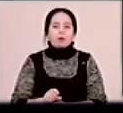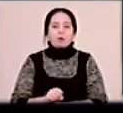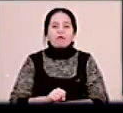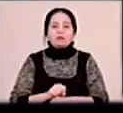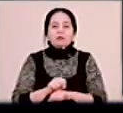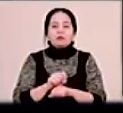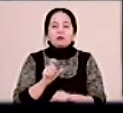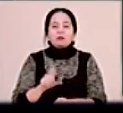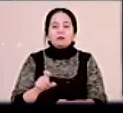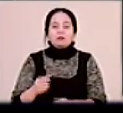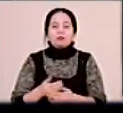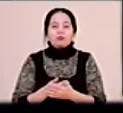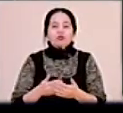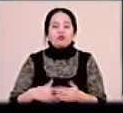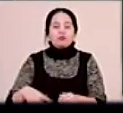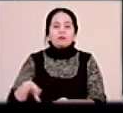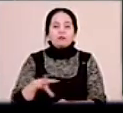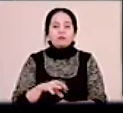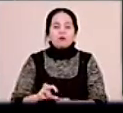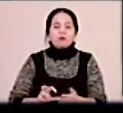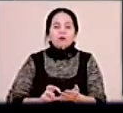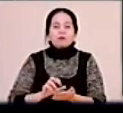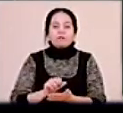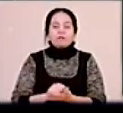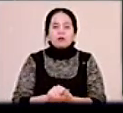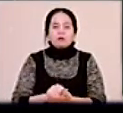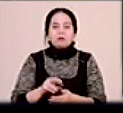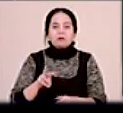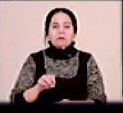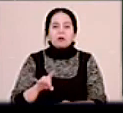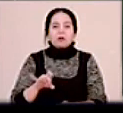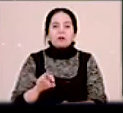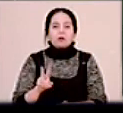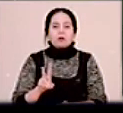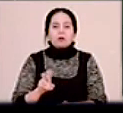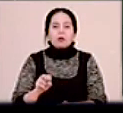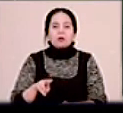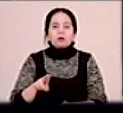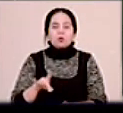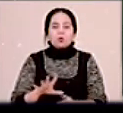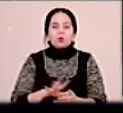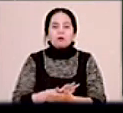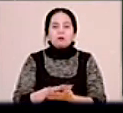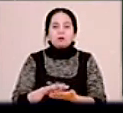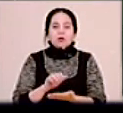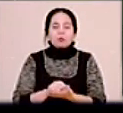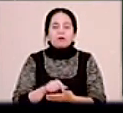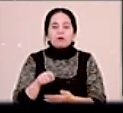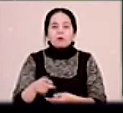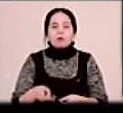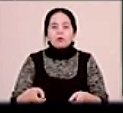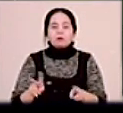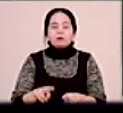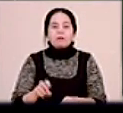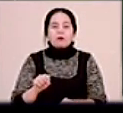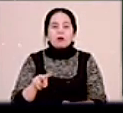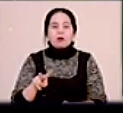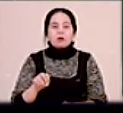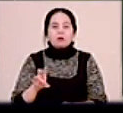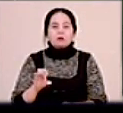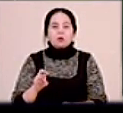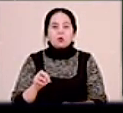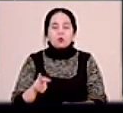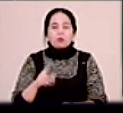Повстанцы прежде всего захватили Мараканду, разгромив оставленное там Александром